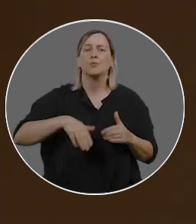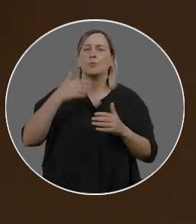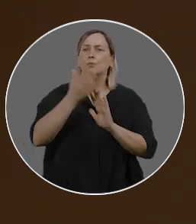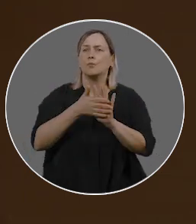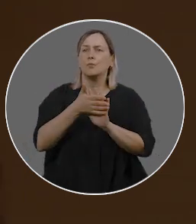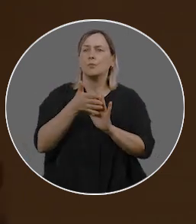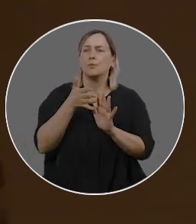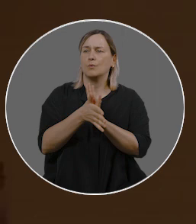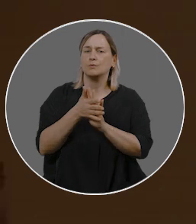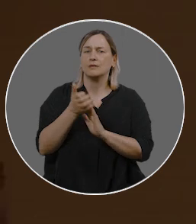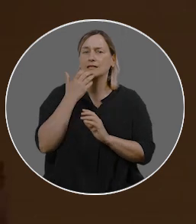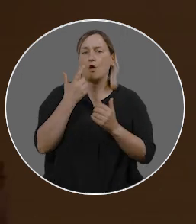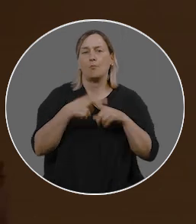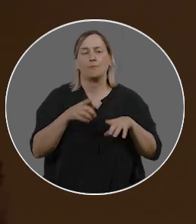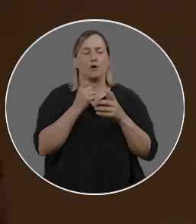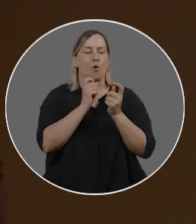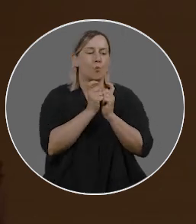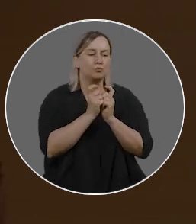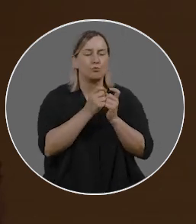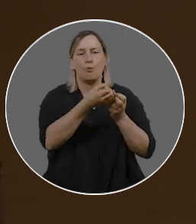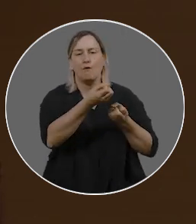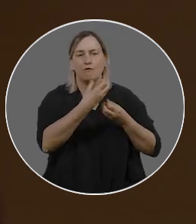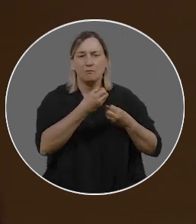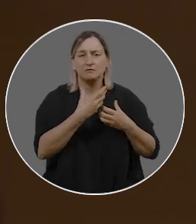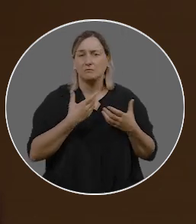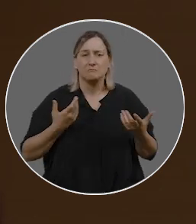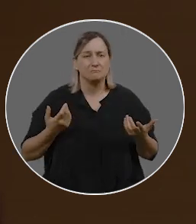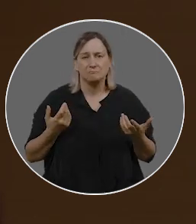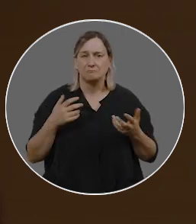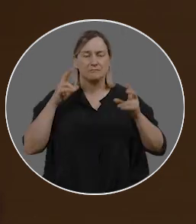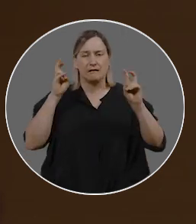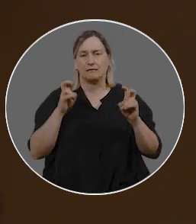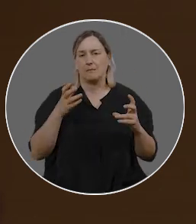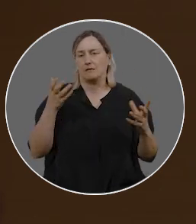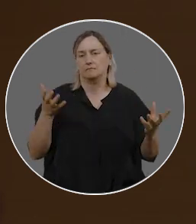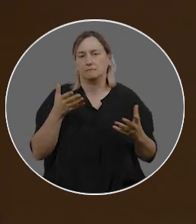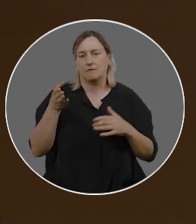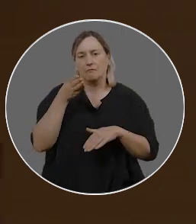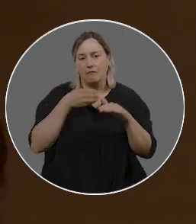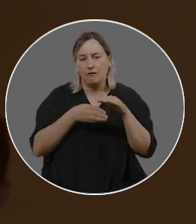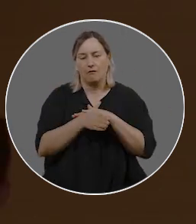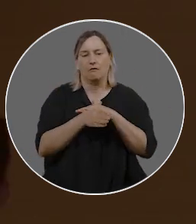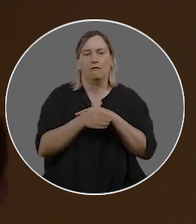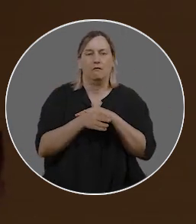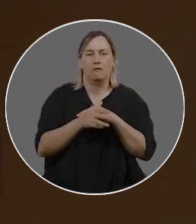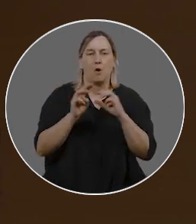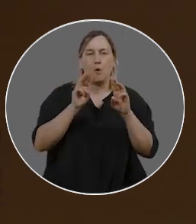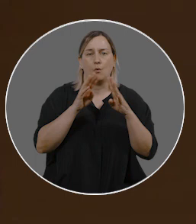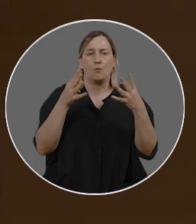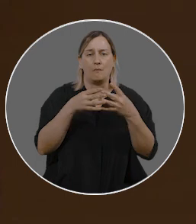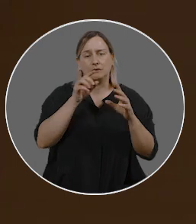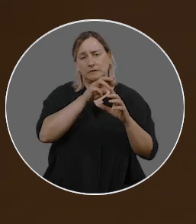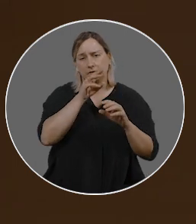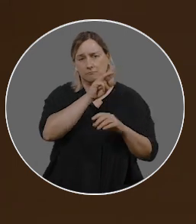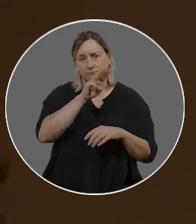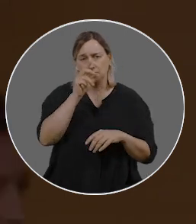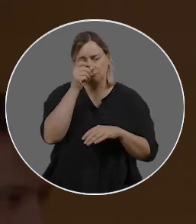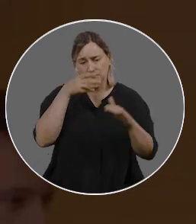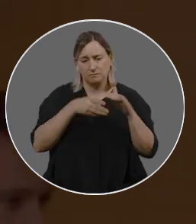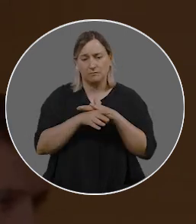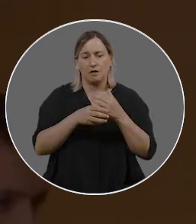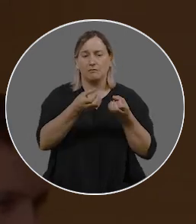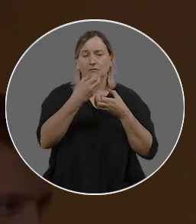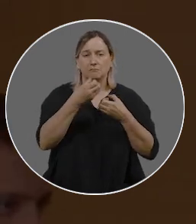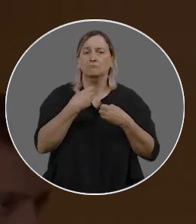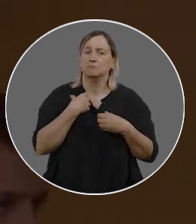algú, quan és consultar informació, no? I entro en aquest web i consulto i tal, la cosa està